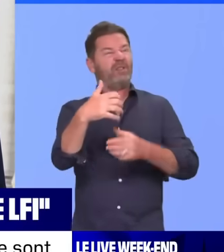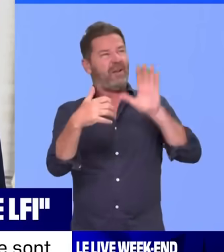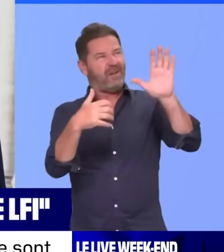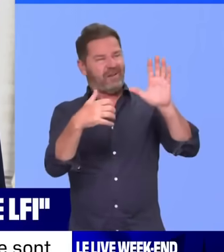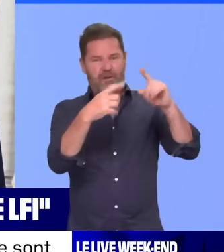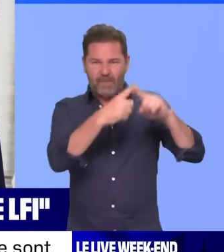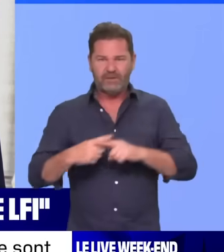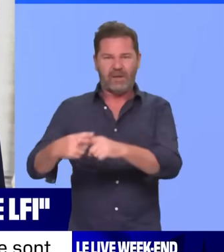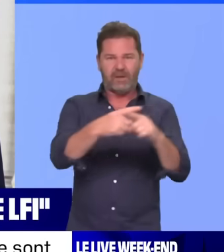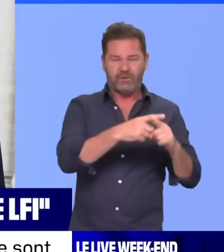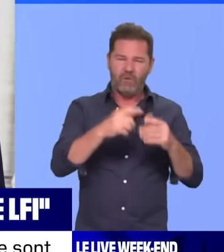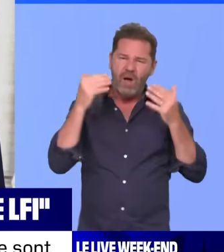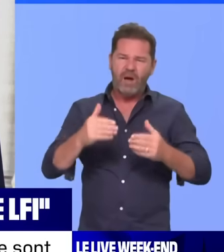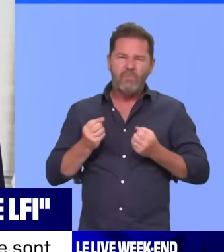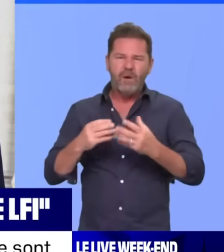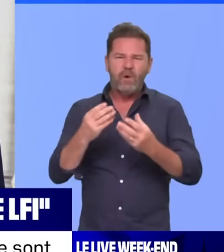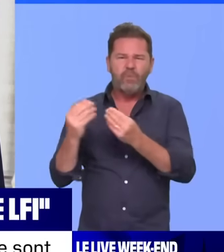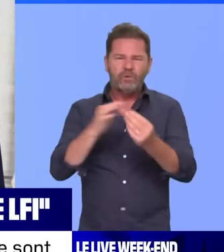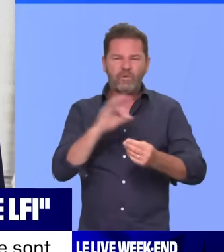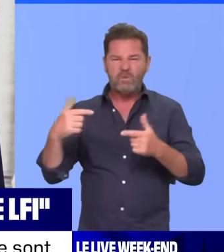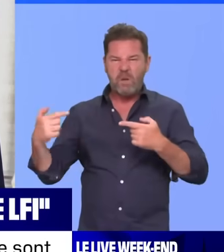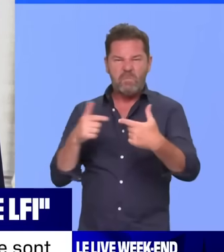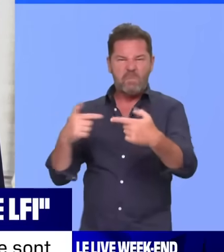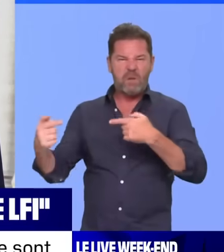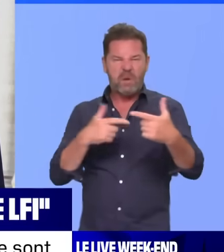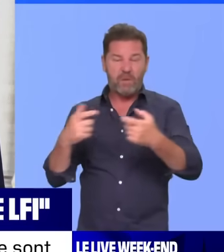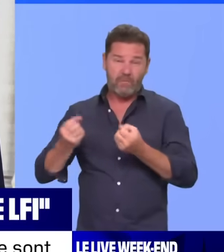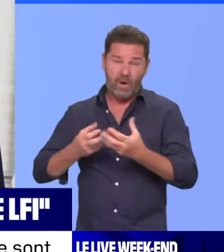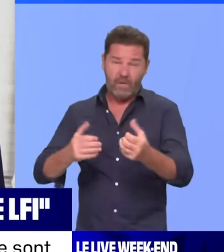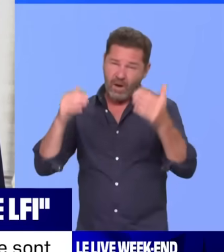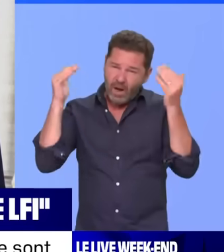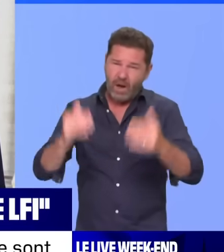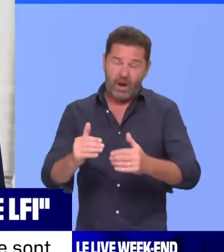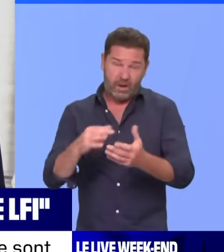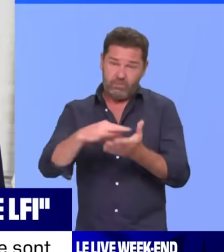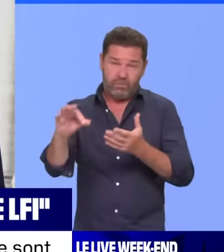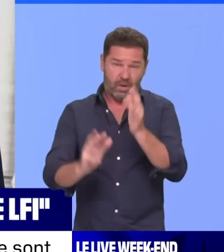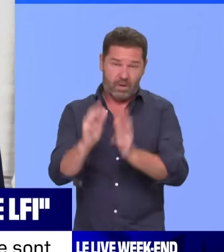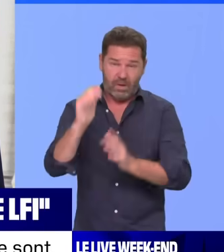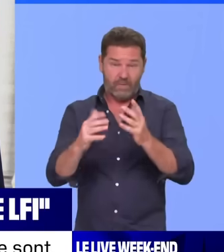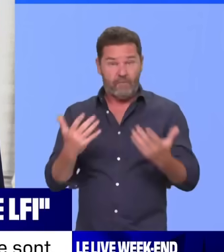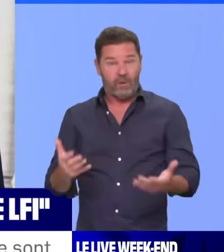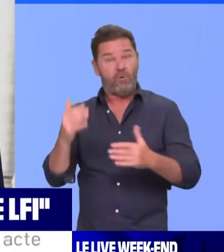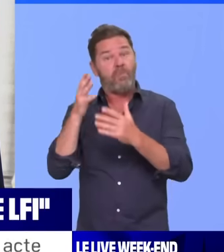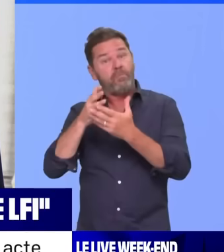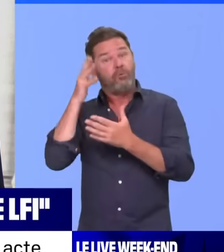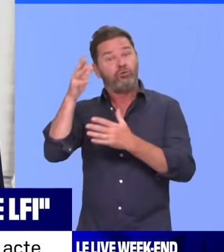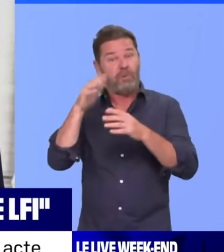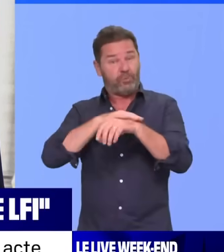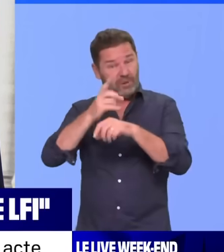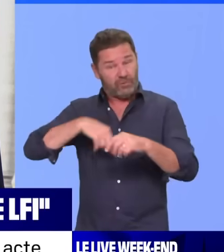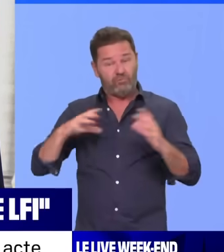Françaises et les Français les uns contre les autres voici finalement la meilleure manière de résumer notre projet politique qui